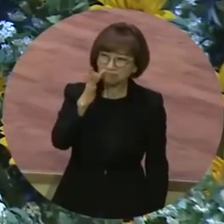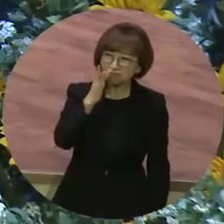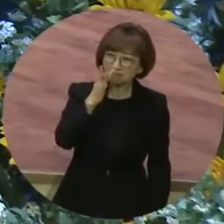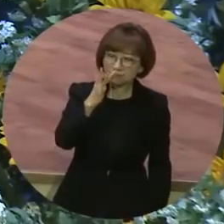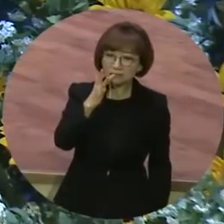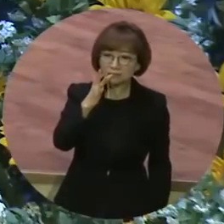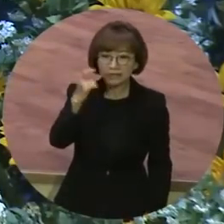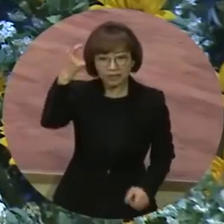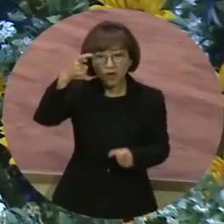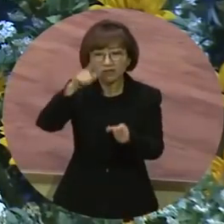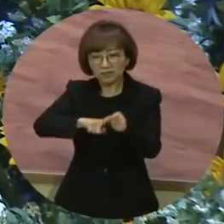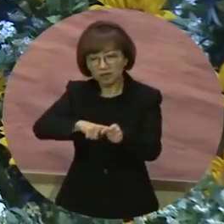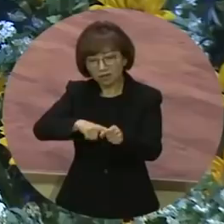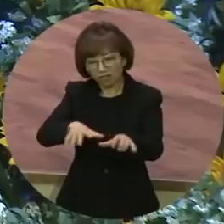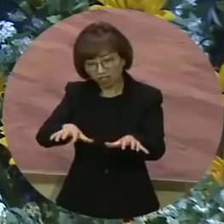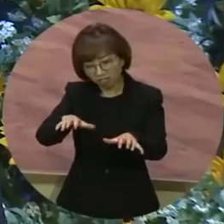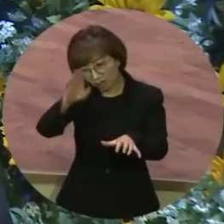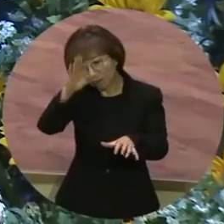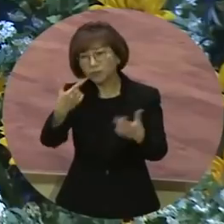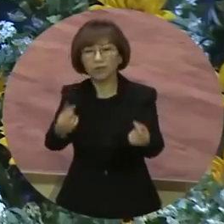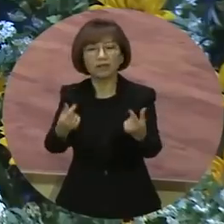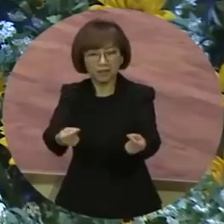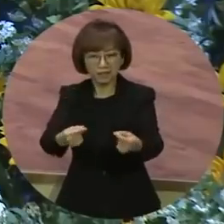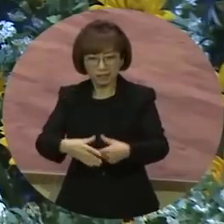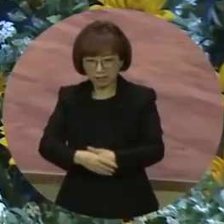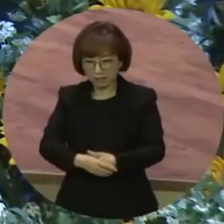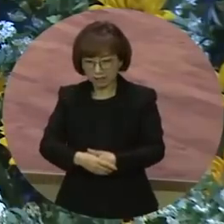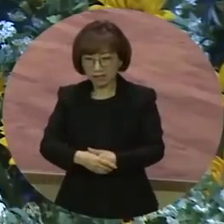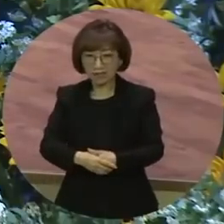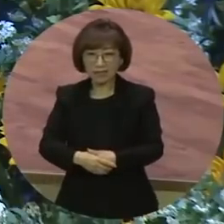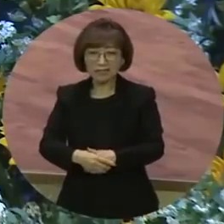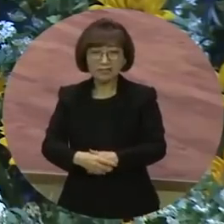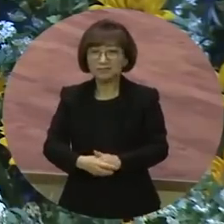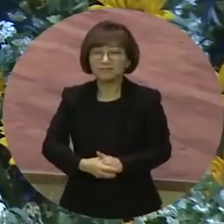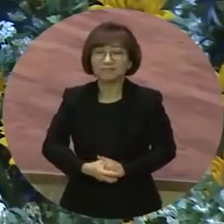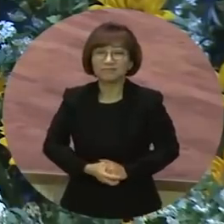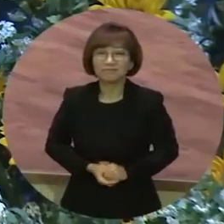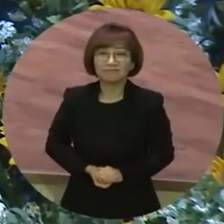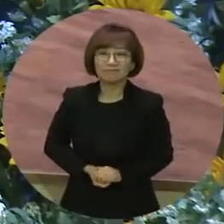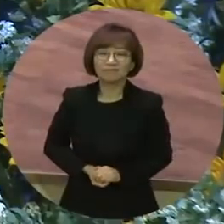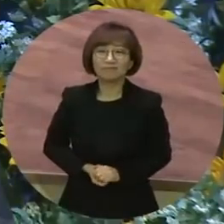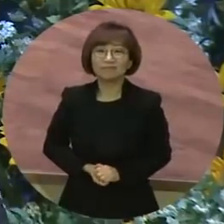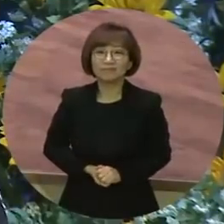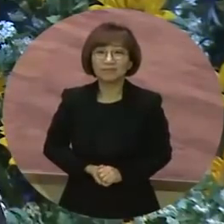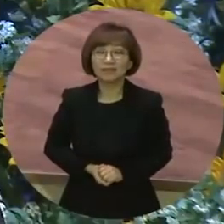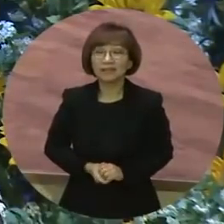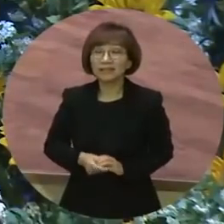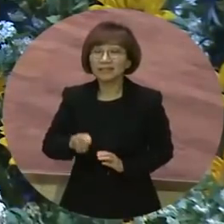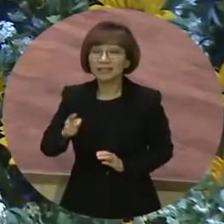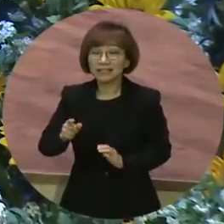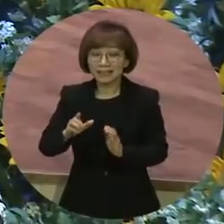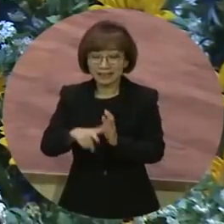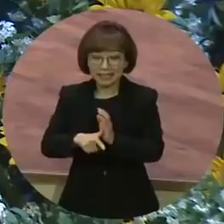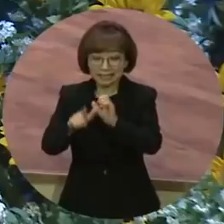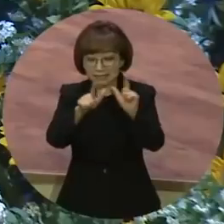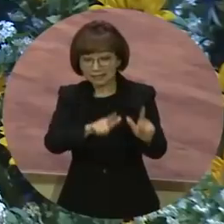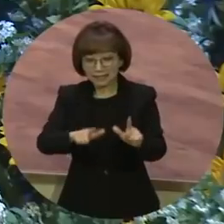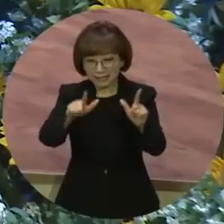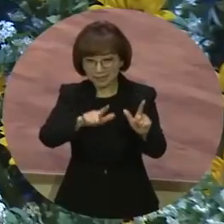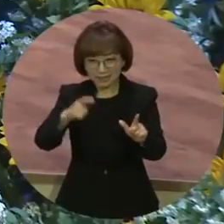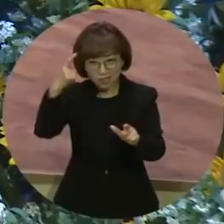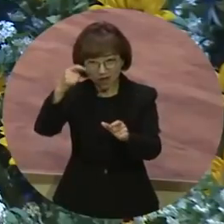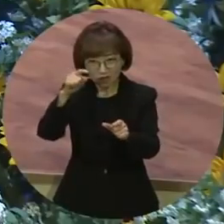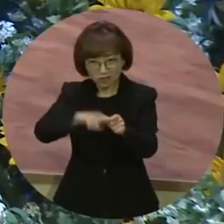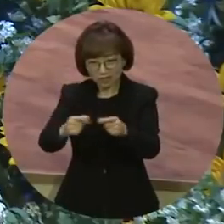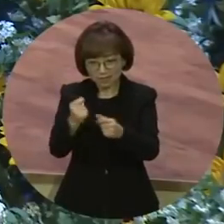문둥병자들. 엄청 많아요. 이런 사람은 전혀 삶에서 영적 영향력을 입히지